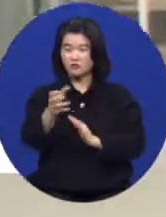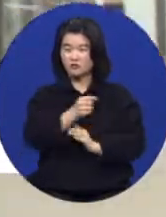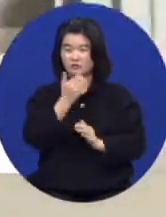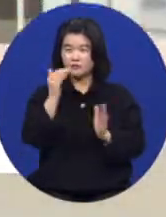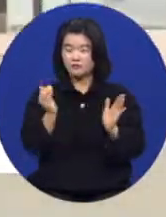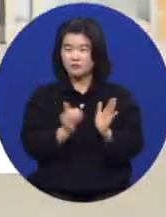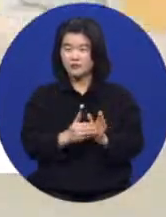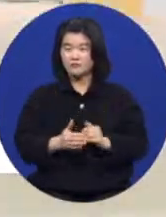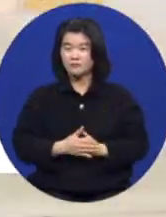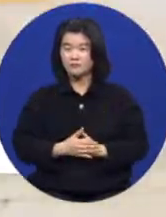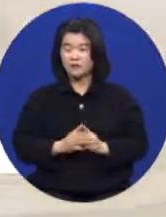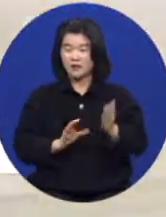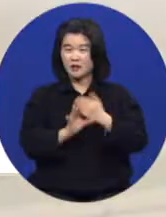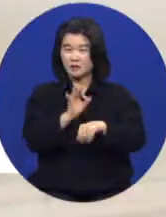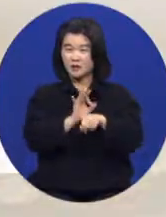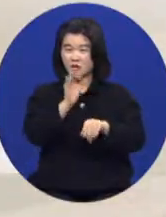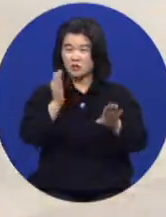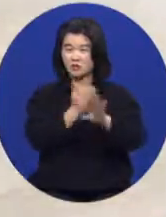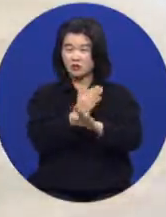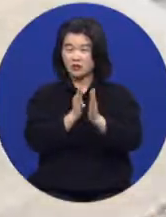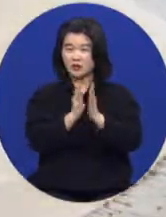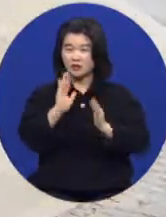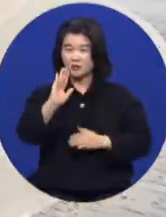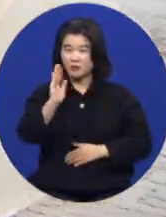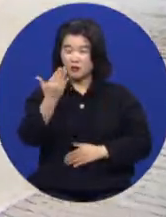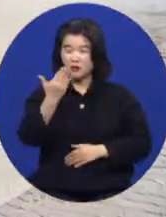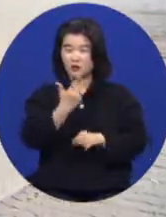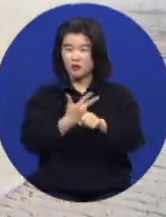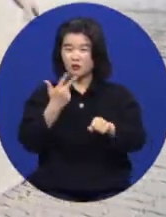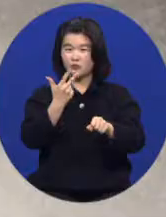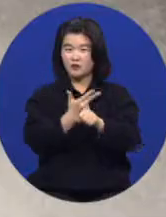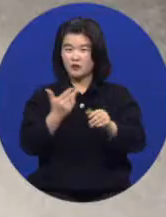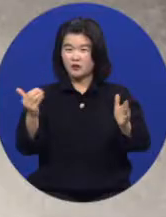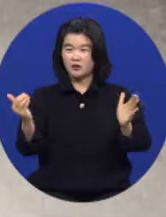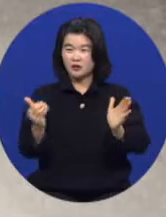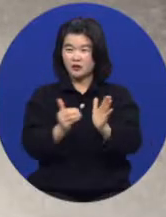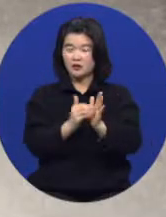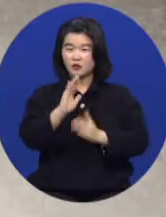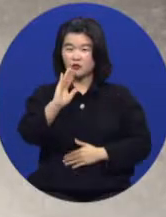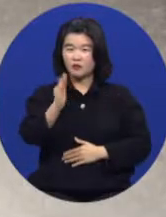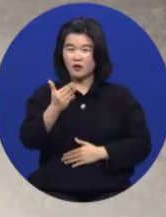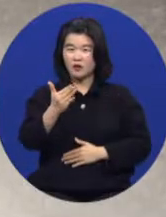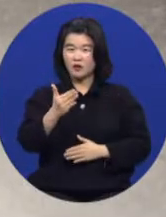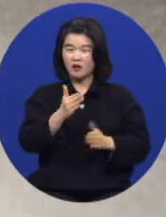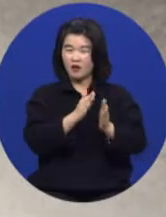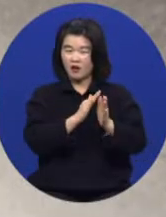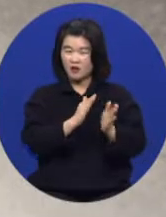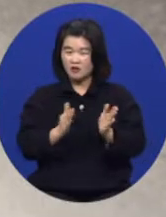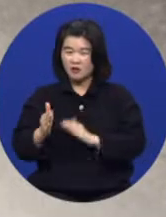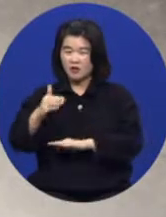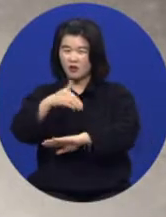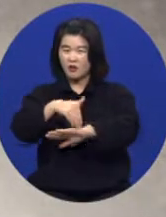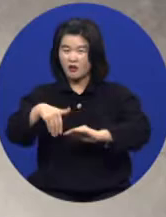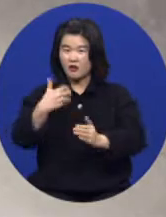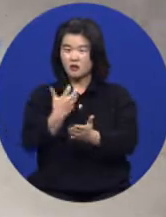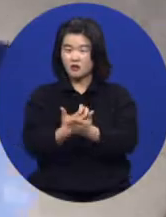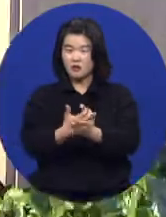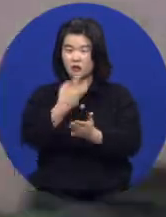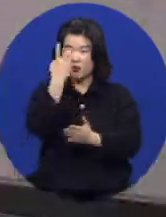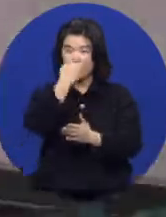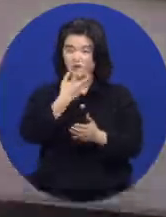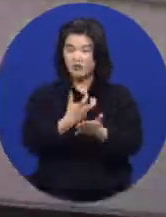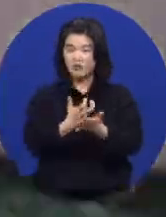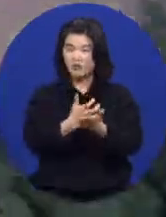진행됐습니다. 오전 10시부터 시작된 압수수색은 7시간 만에 끝났고, 해체 계획서와 안전교육과 관리 감독